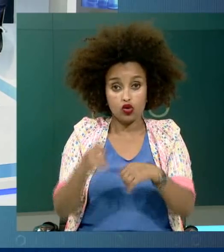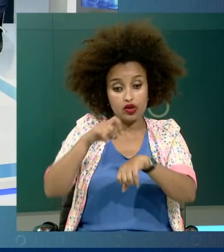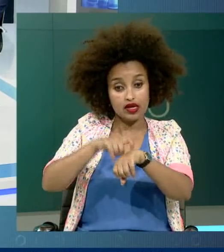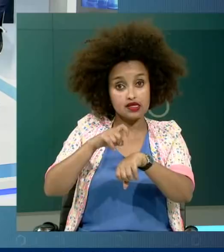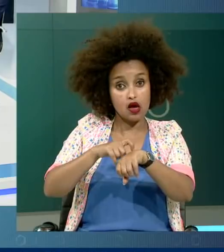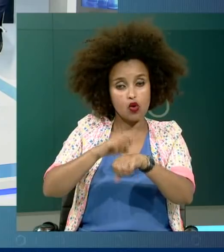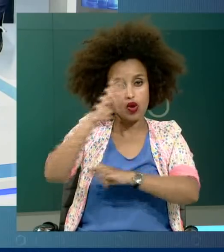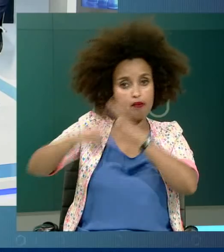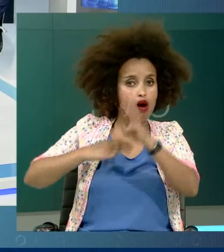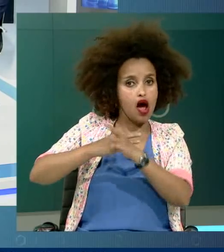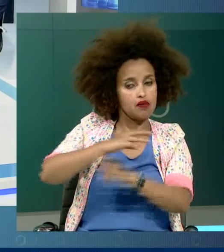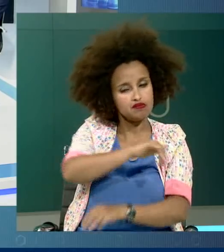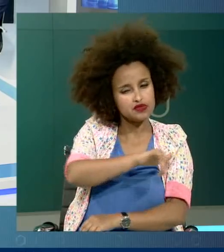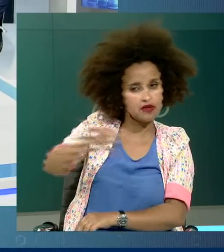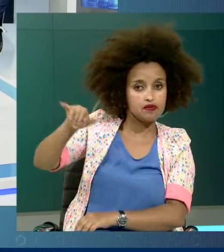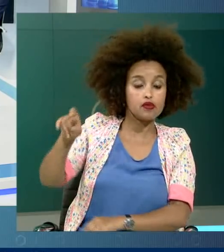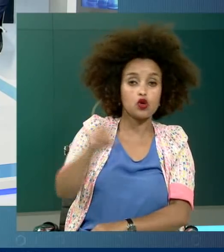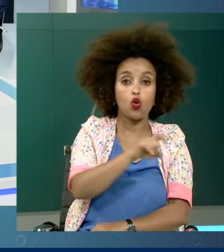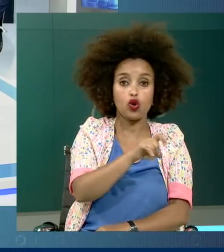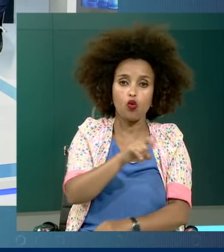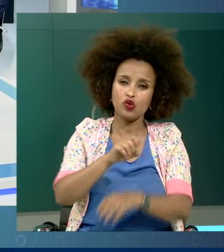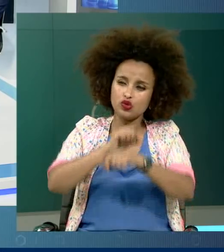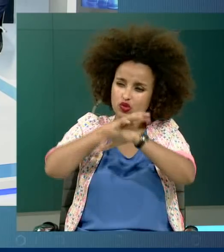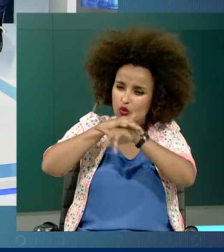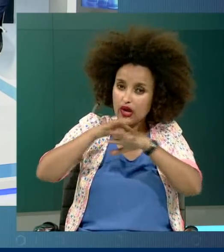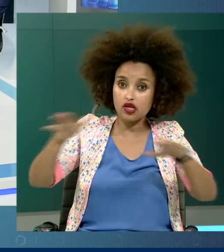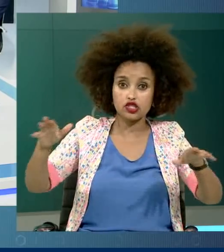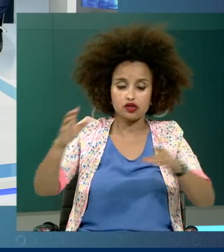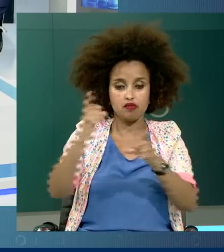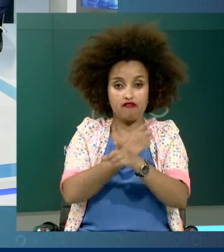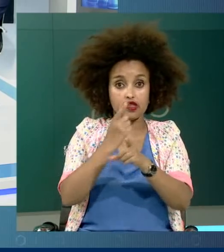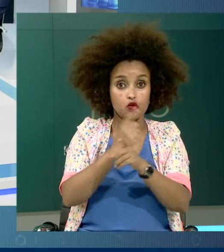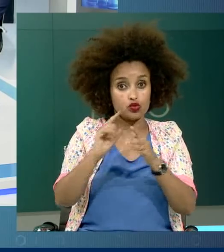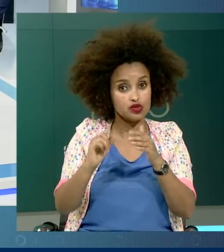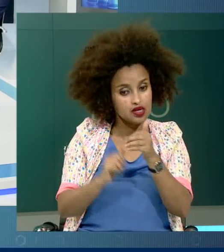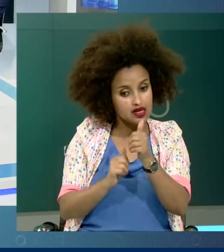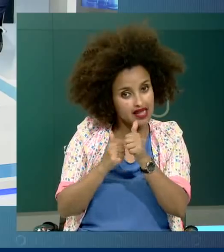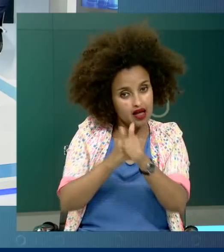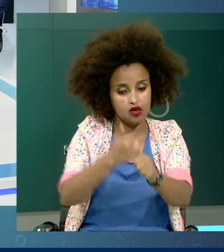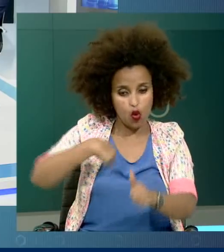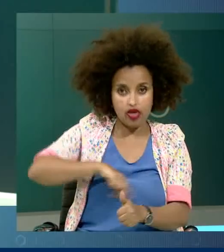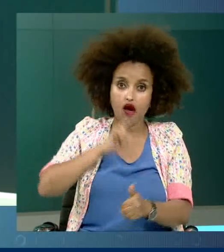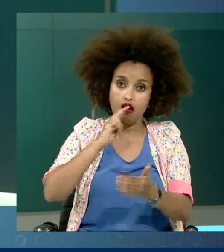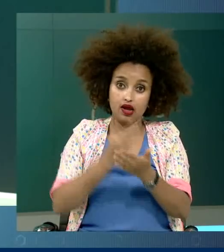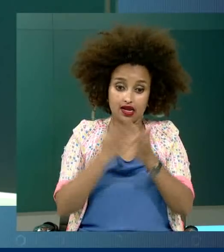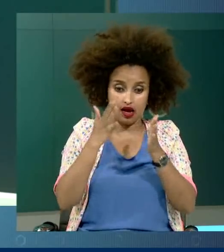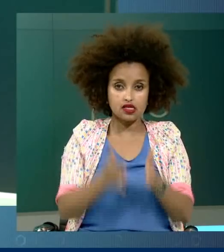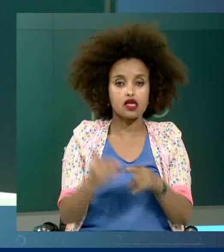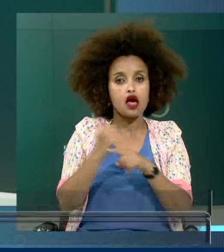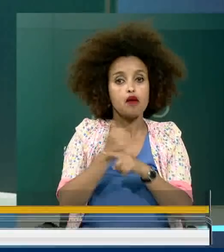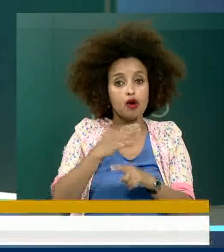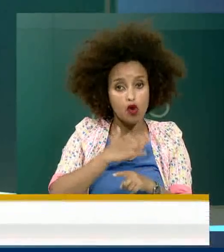ዓለም አቀፋዊ ብሎም ሀገራዊ አቀፋዊ ሆኖ ወረርሽኝ መከሰቱን ተከትሎ እኛም እንደ ጋዜጠኛ በሙያችን